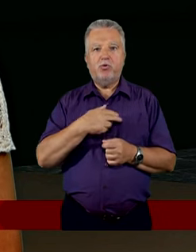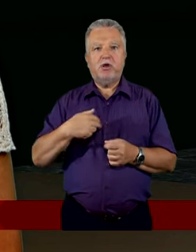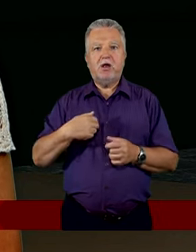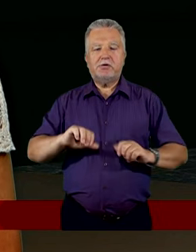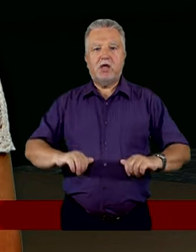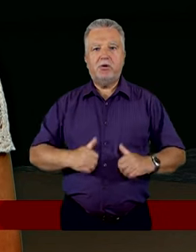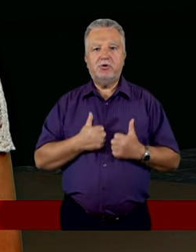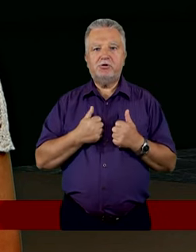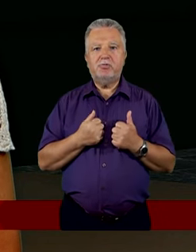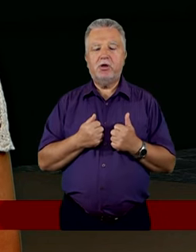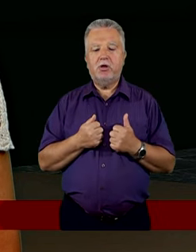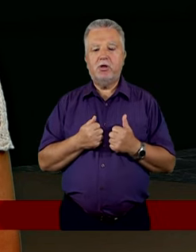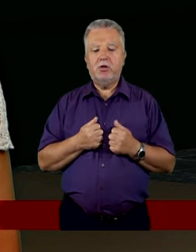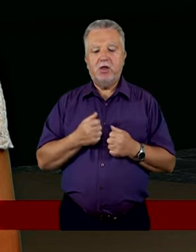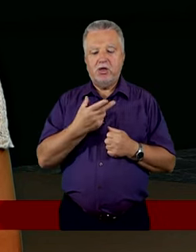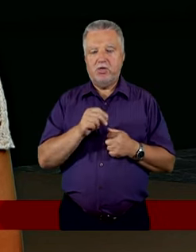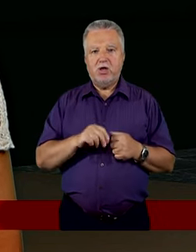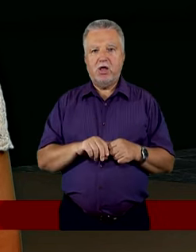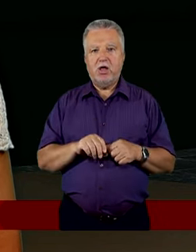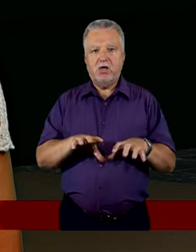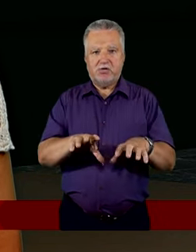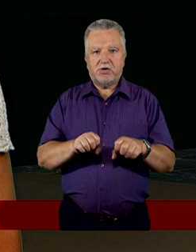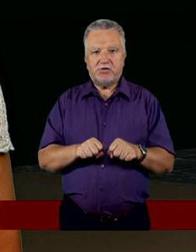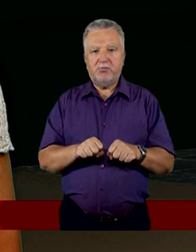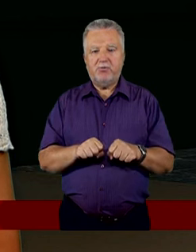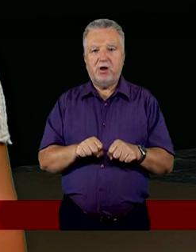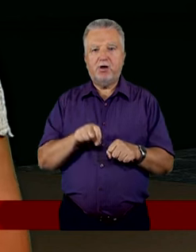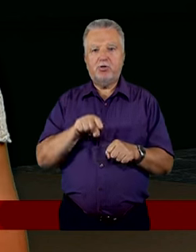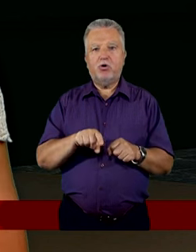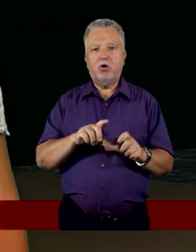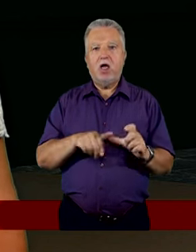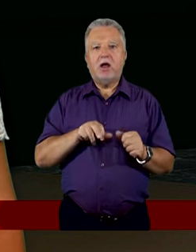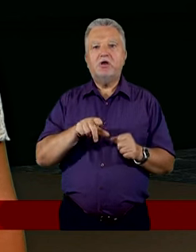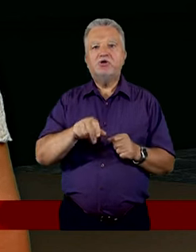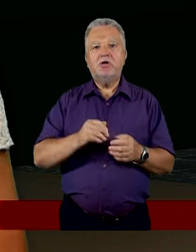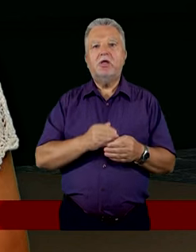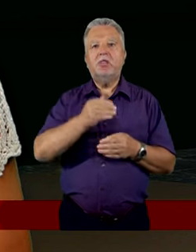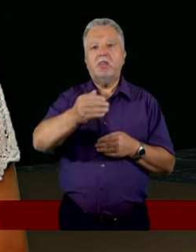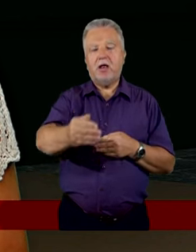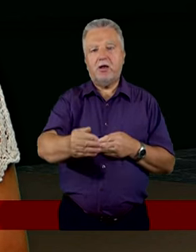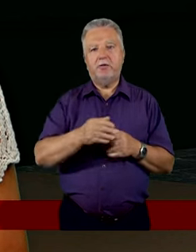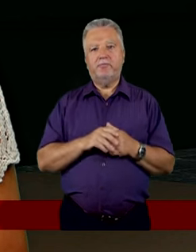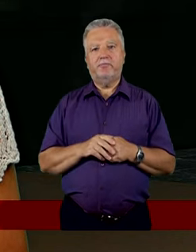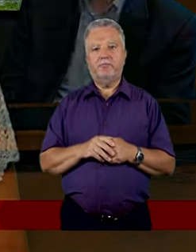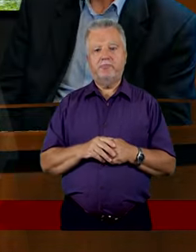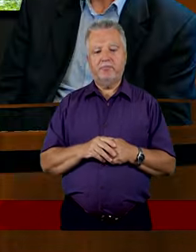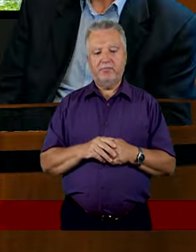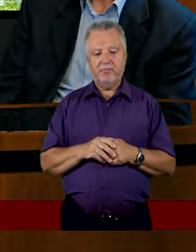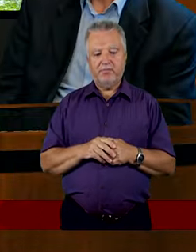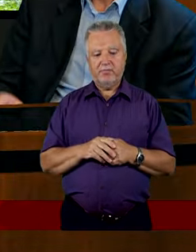do tego, abyśmy to jednak nie zatrzymywali, ale szli dalej z tym.